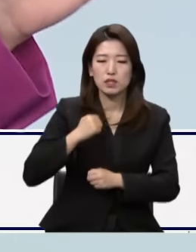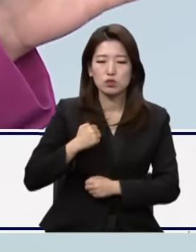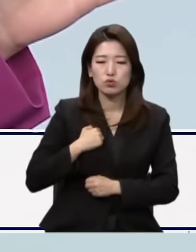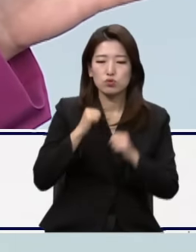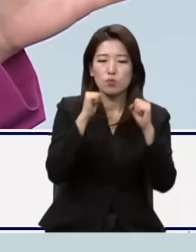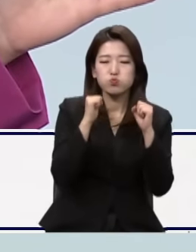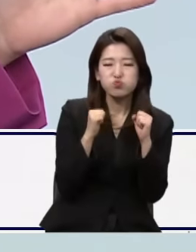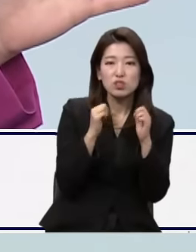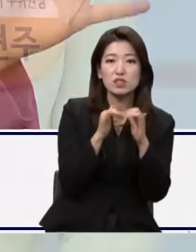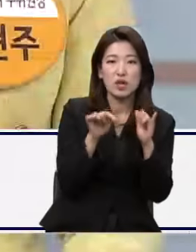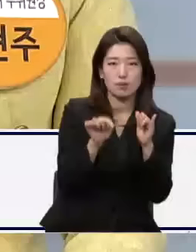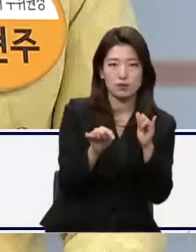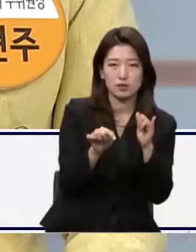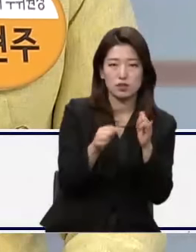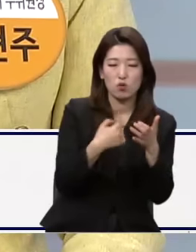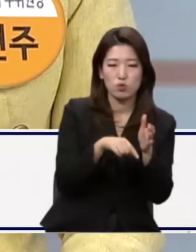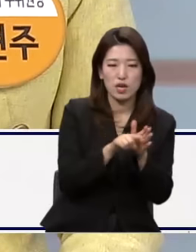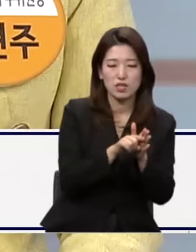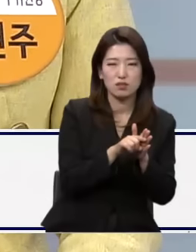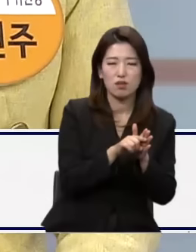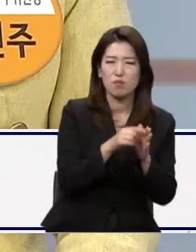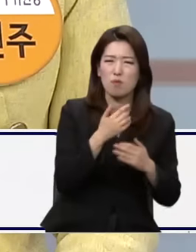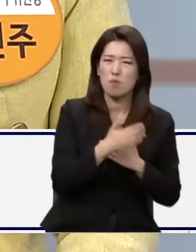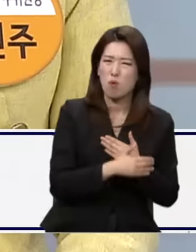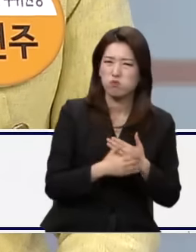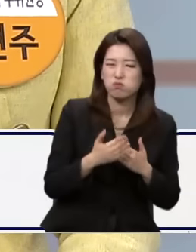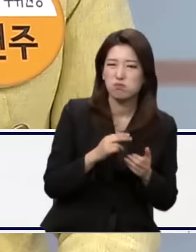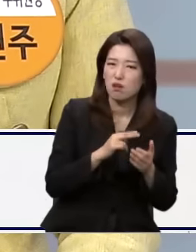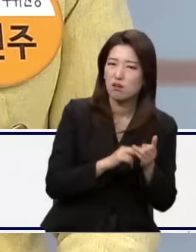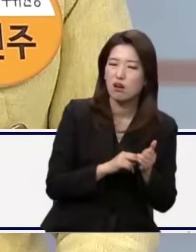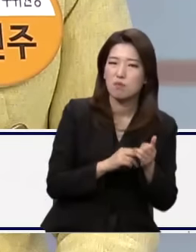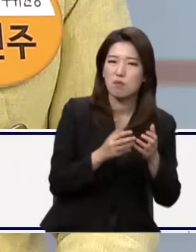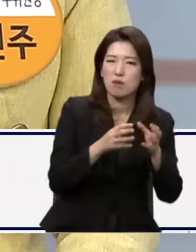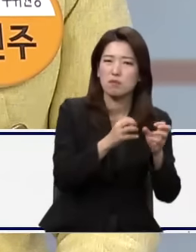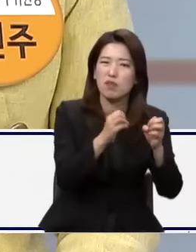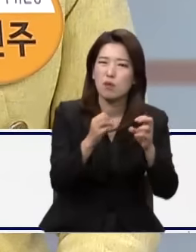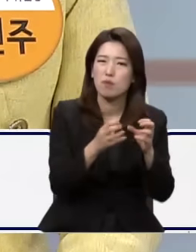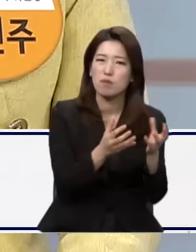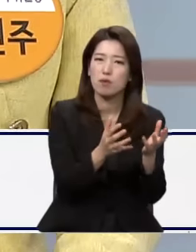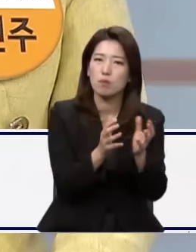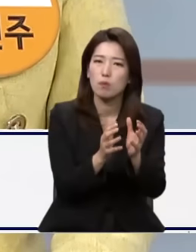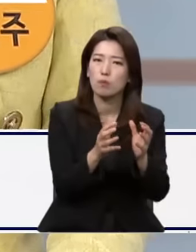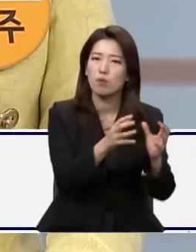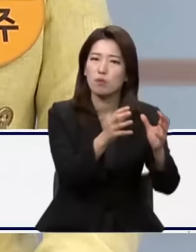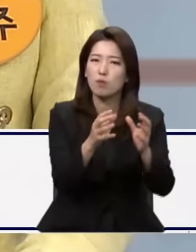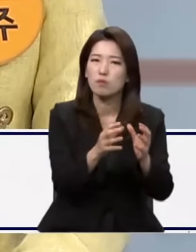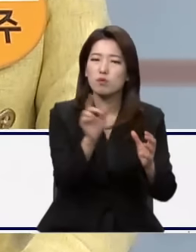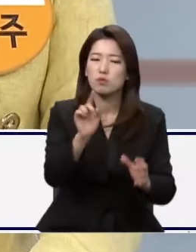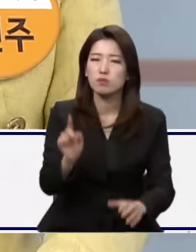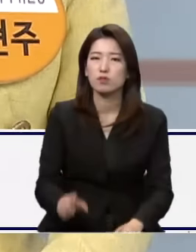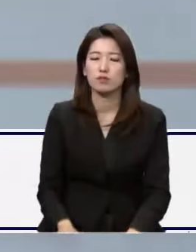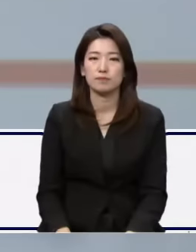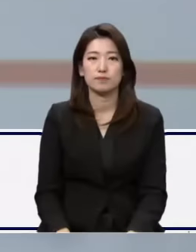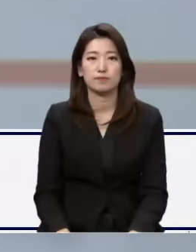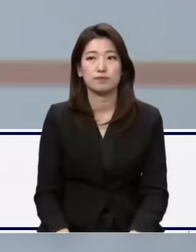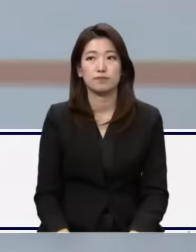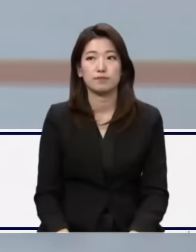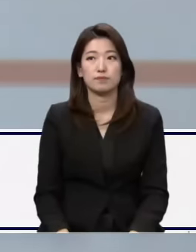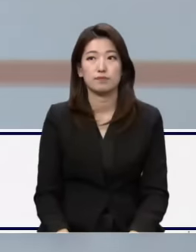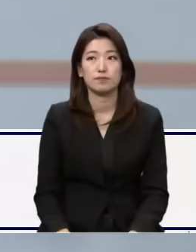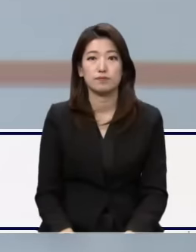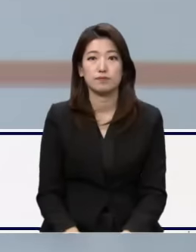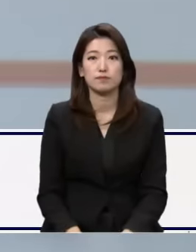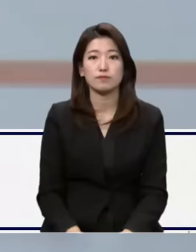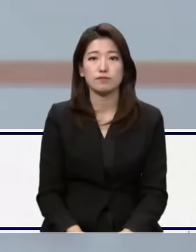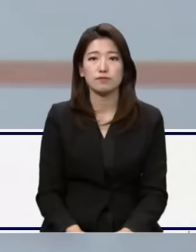후보의 성상납이 발언에 대한 민주당의 입장이 뭡니까 민주당에서는 김준혁 후보에게 사과를